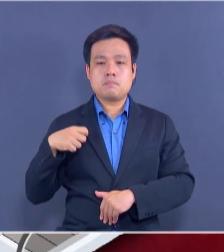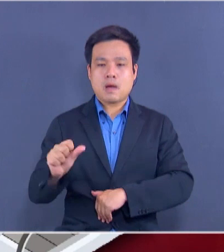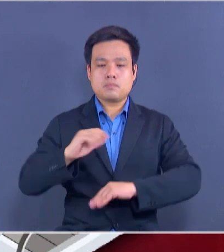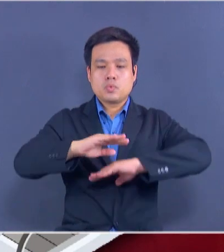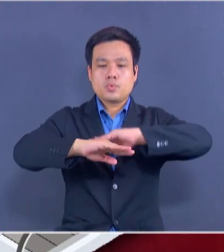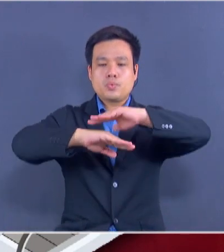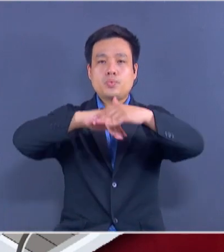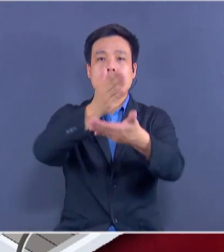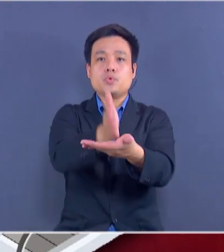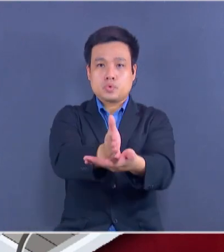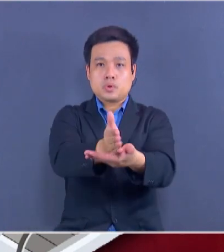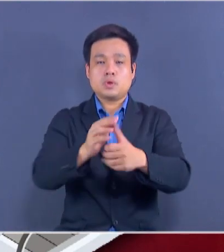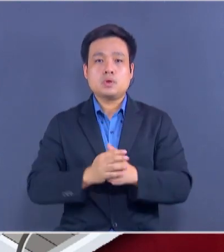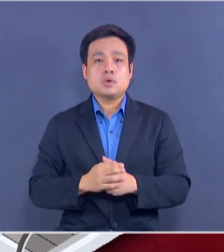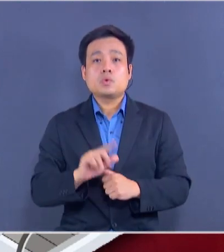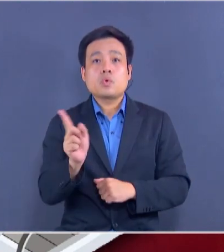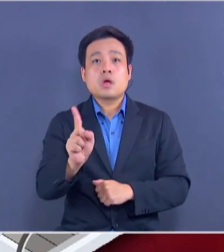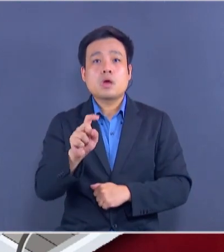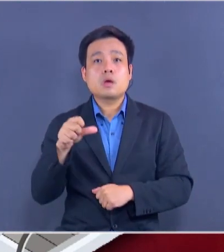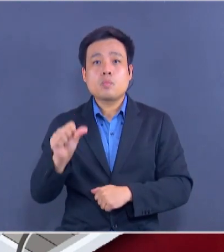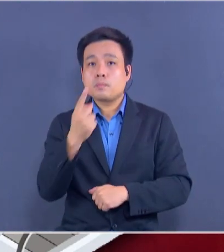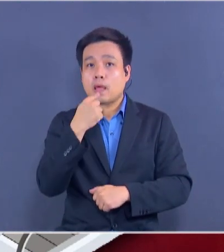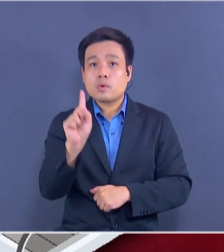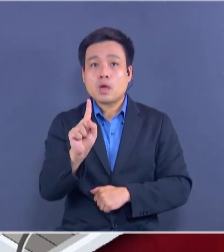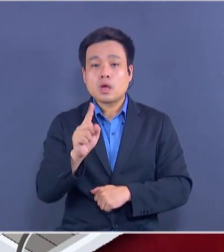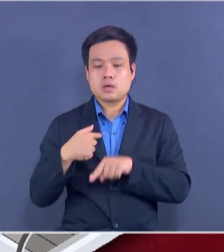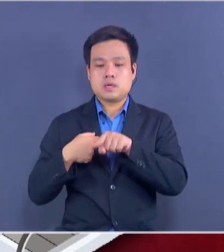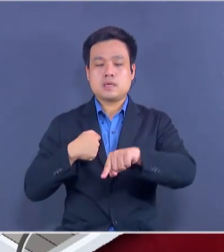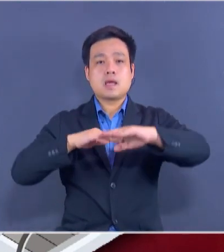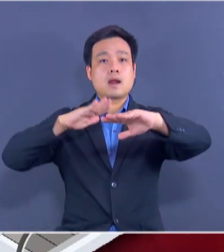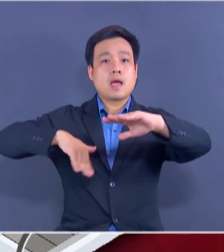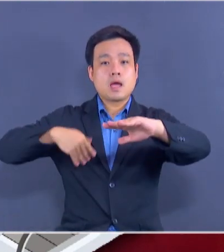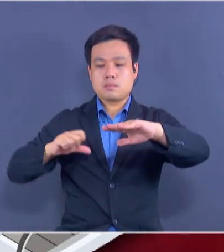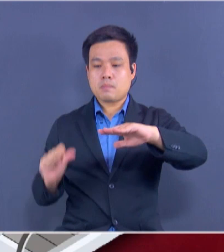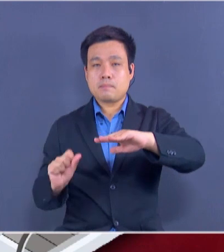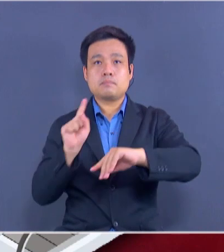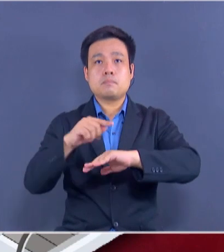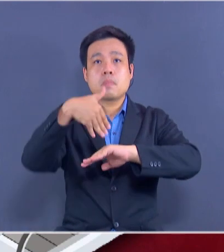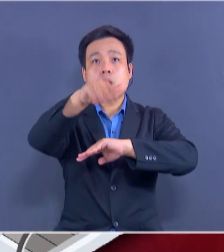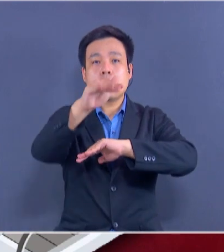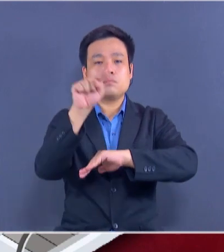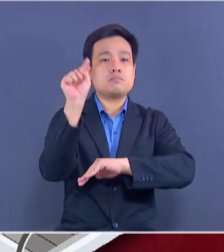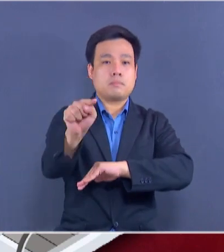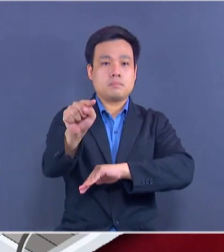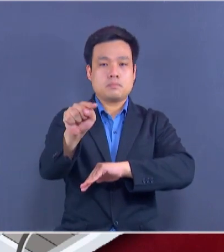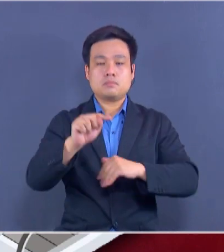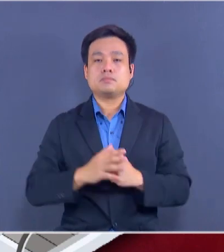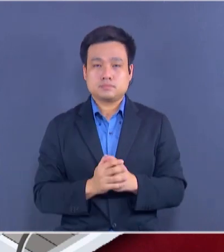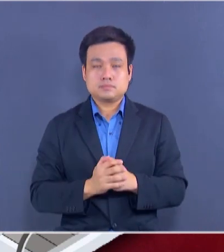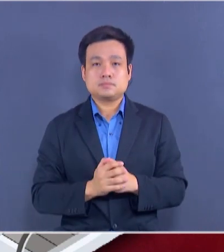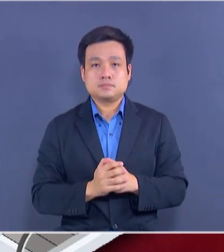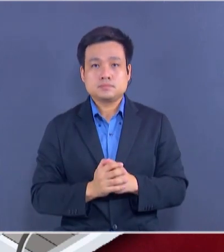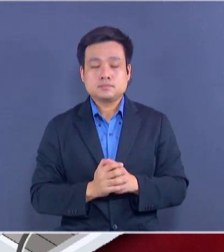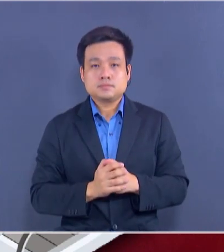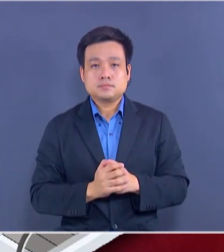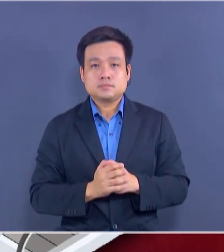ดปั๊บซึ่งปุ่มนี้จะอยู่ที่ไหน1บริเวณต้น2บริเวณปลายของบันไดเลื่อนไม่อยู่ตอนต้นก็อยู่ตอนปลาย ไม่ด้าน